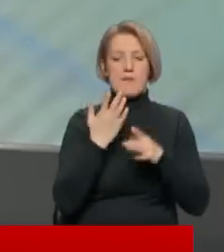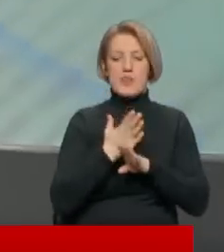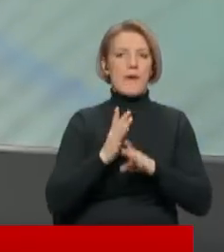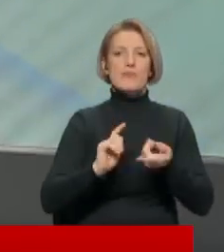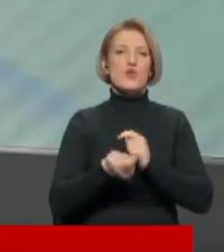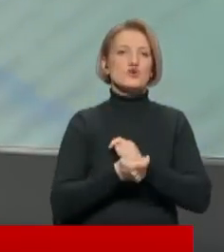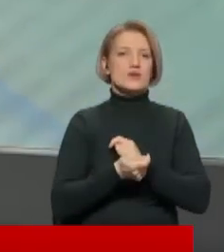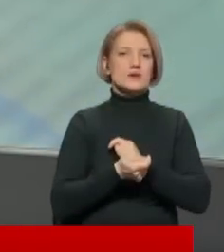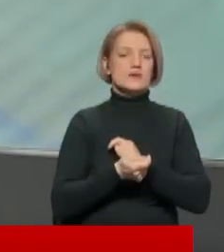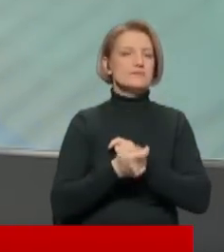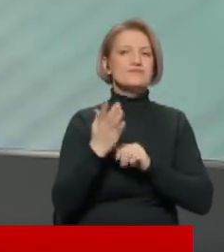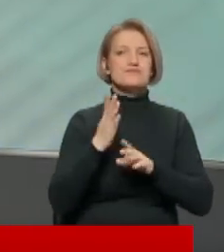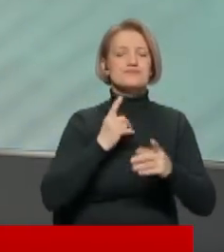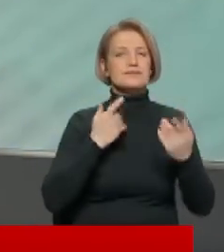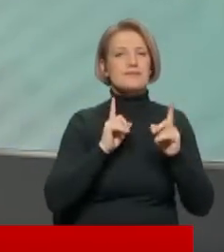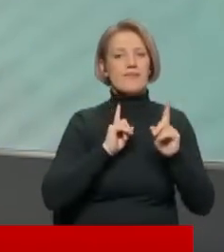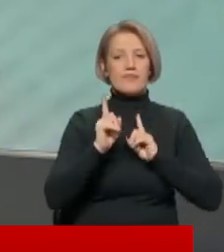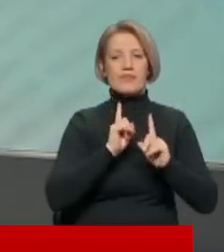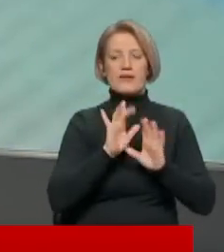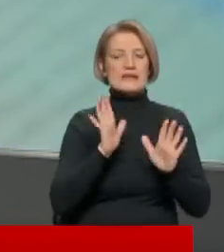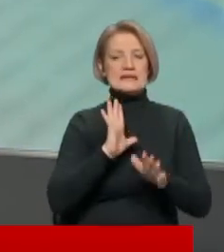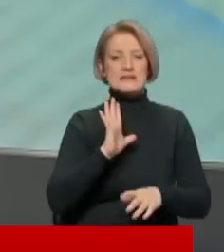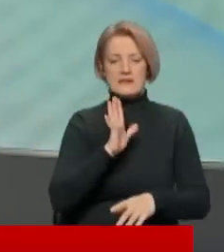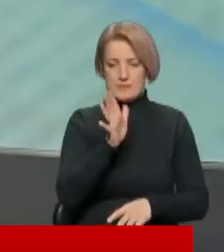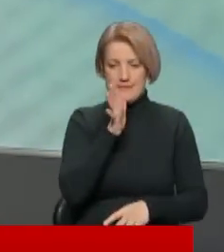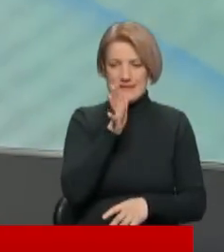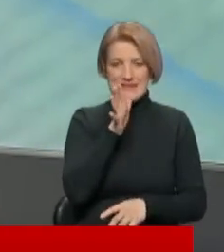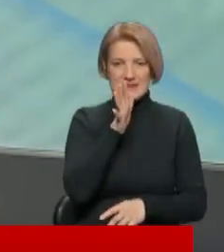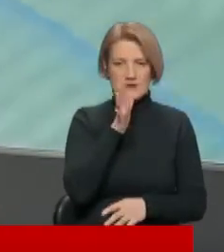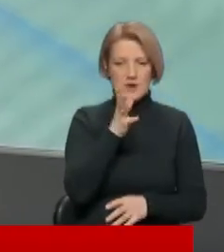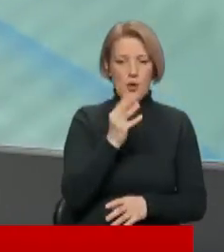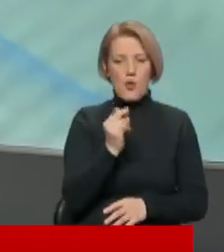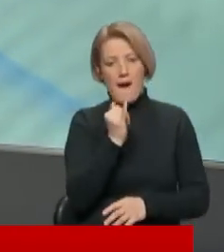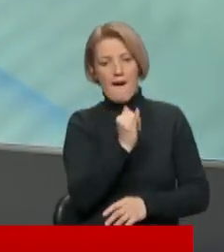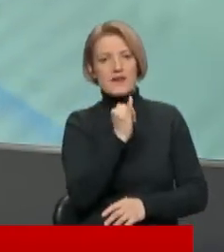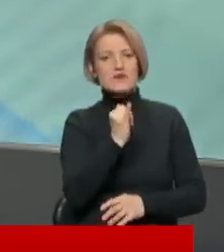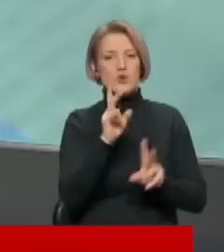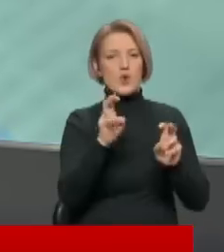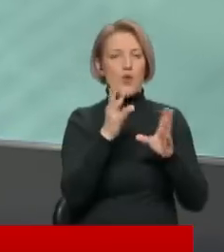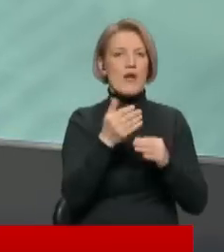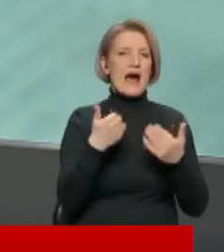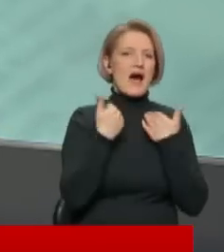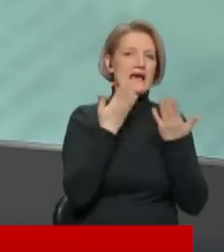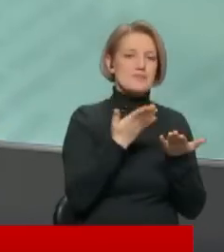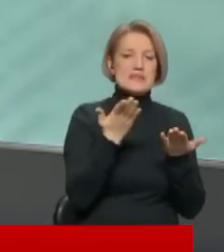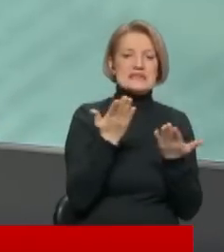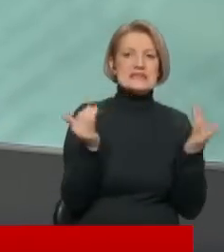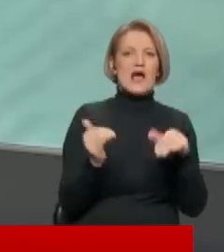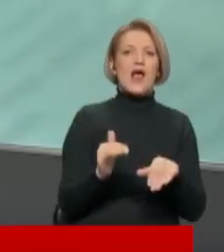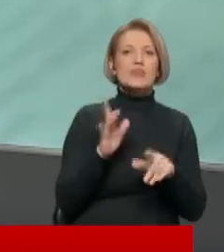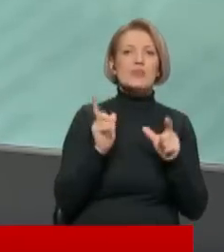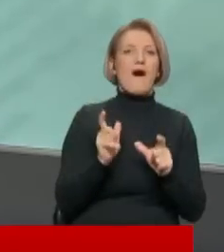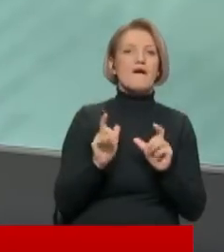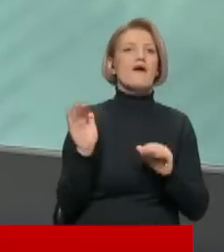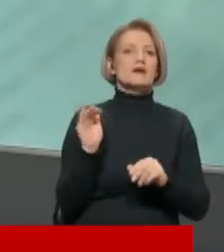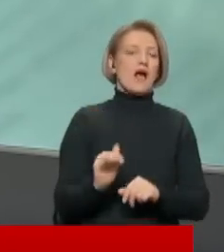değiştirildi davaya ne kadar hakim olduğu eleştiri konusu olan hakim nasıl geldi Nereden